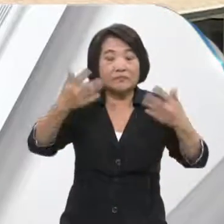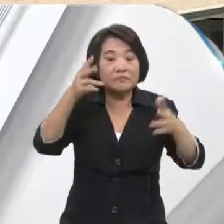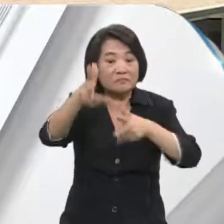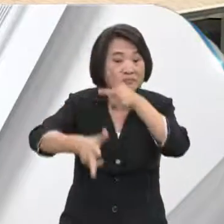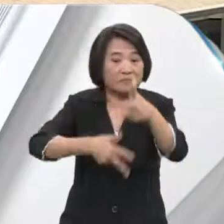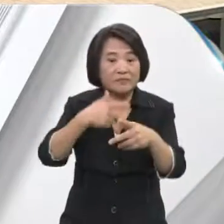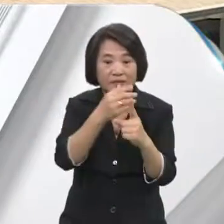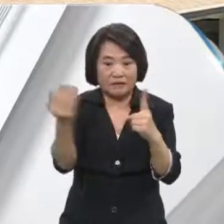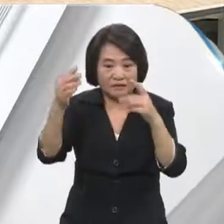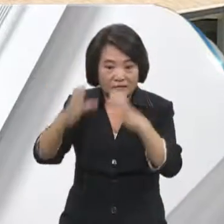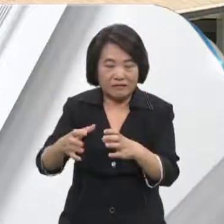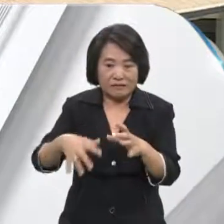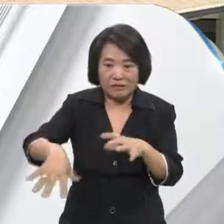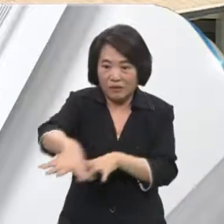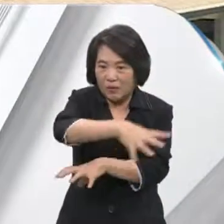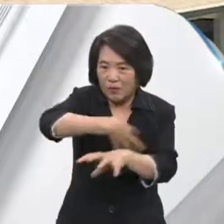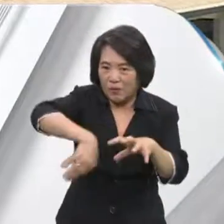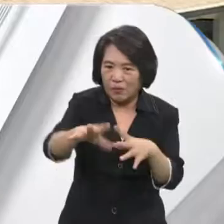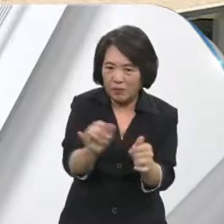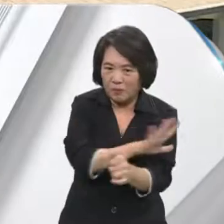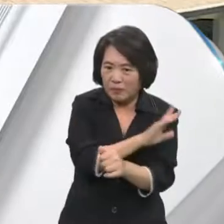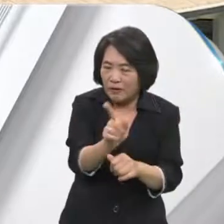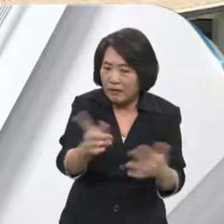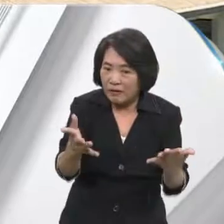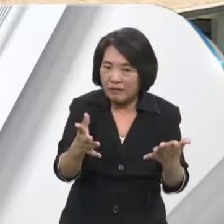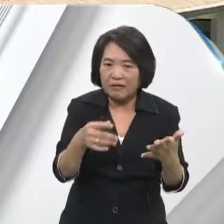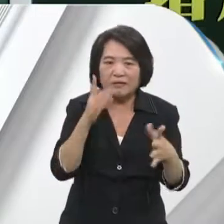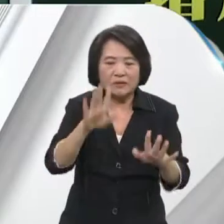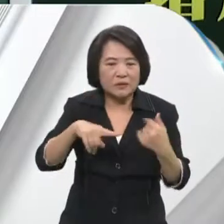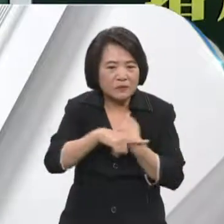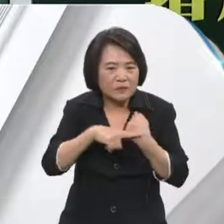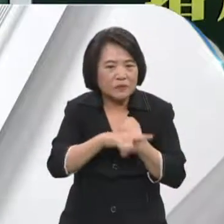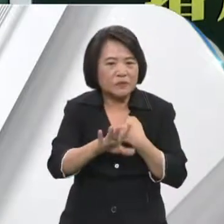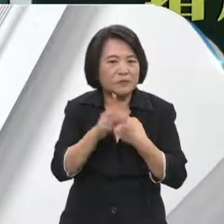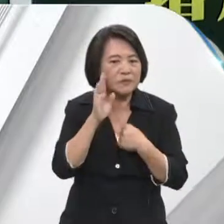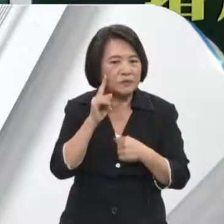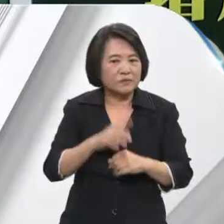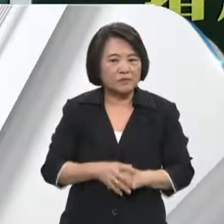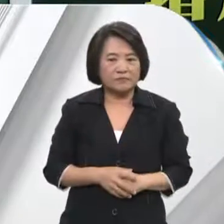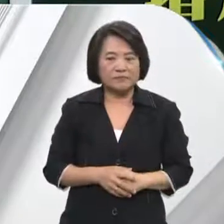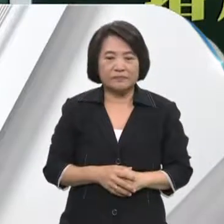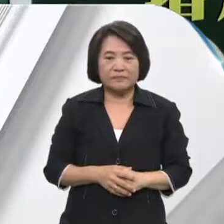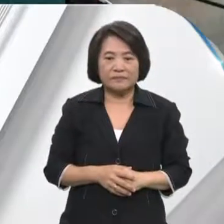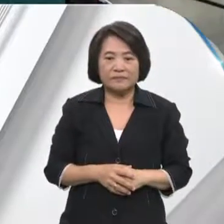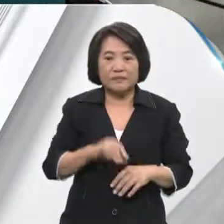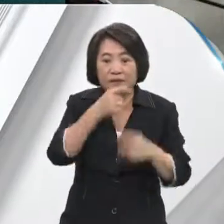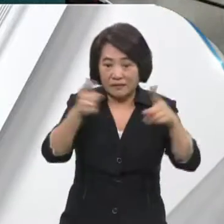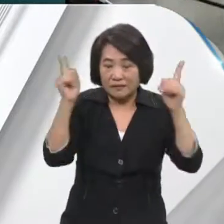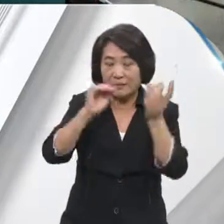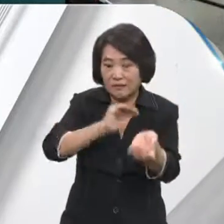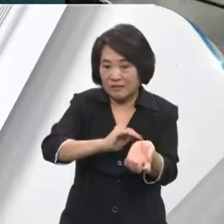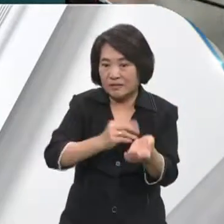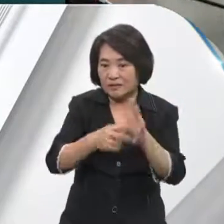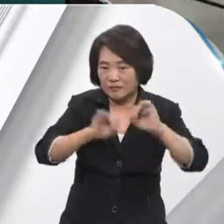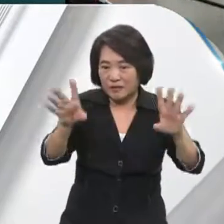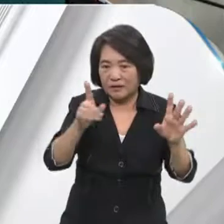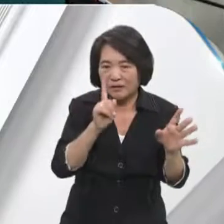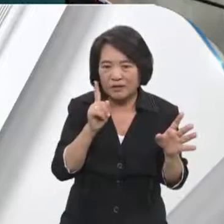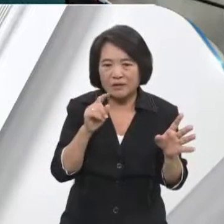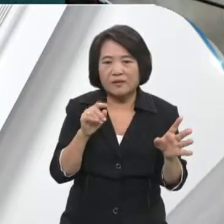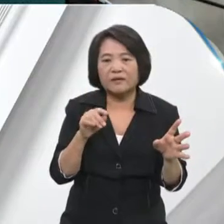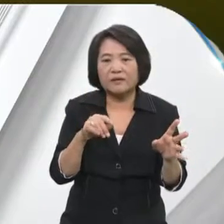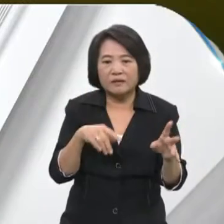始营运了后，对顶顶位的民众空气问题争议形态，台台工委后任张崇坚教授的团队研究发